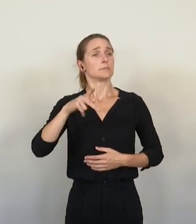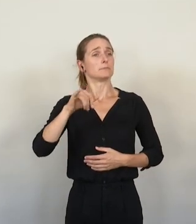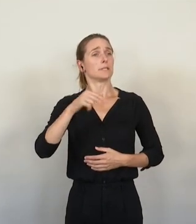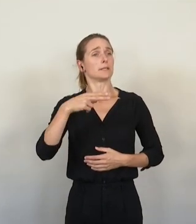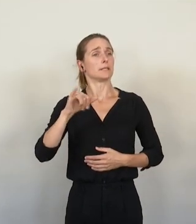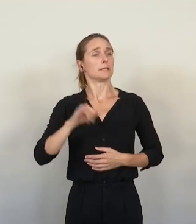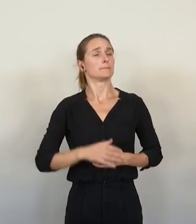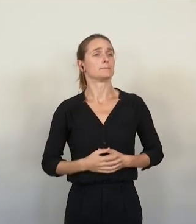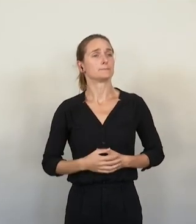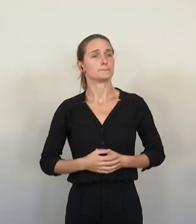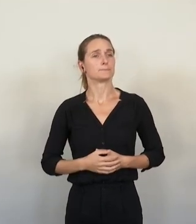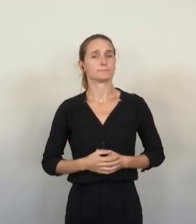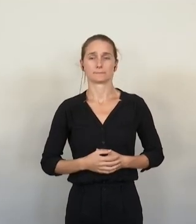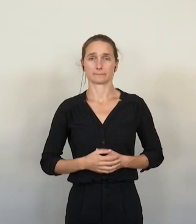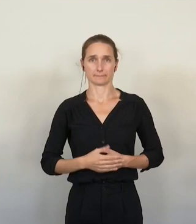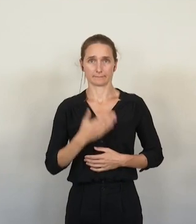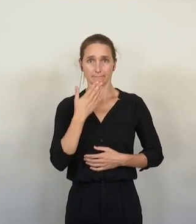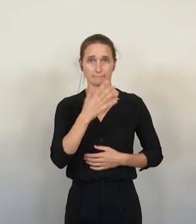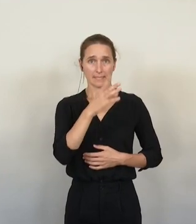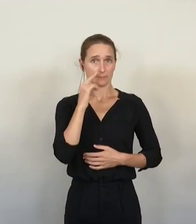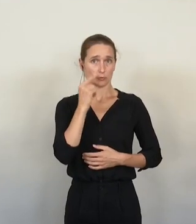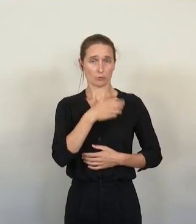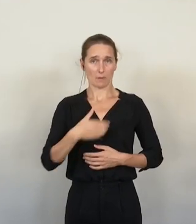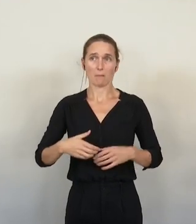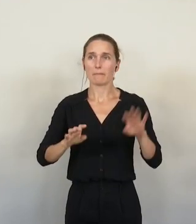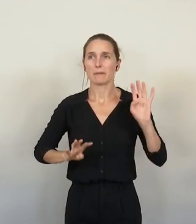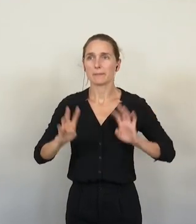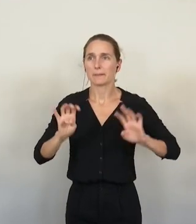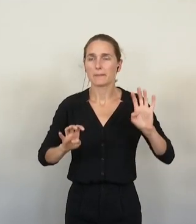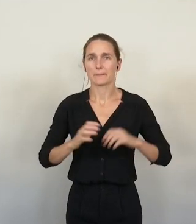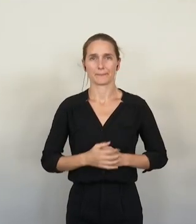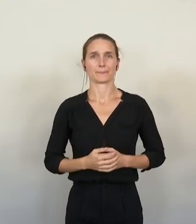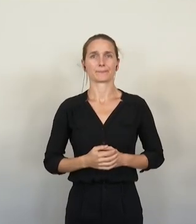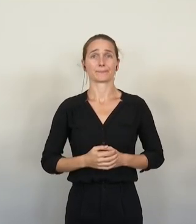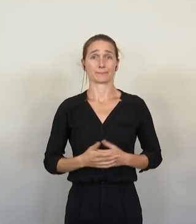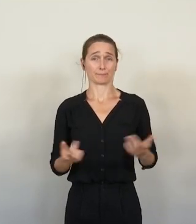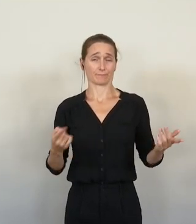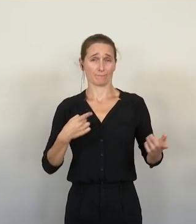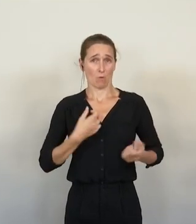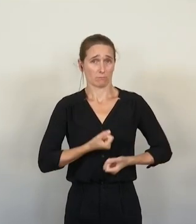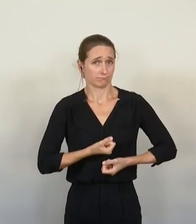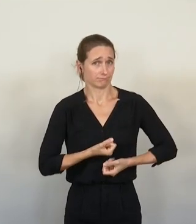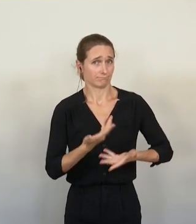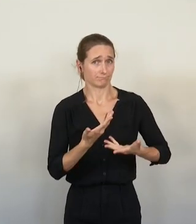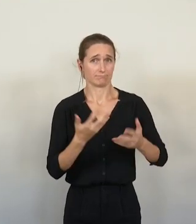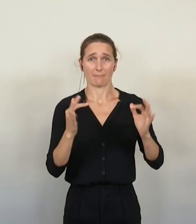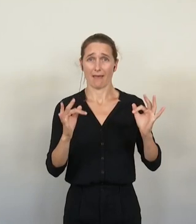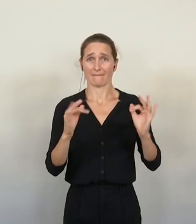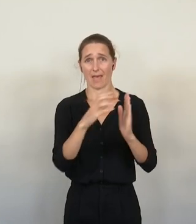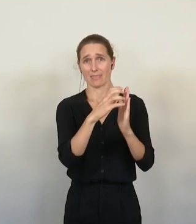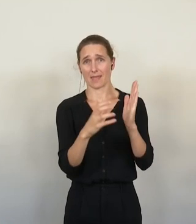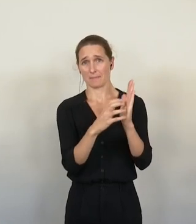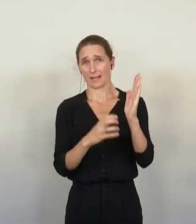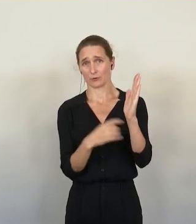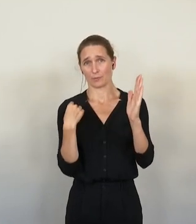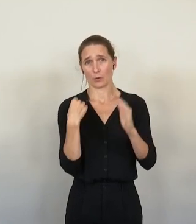sp merci Monsieur le Maire donc je m'exprimerai ici à propos des des délibérations 3